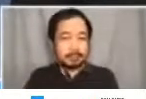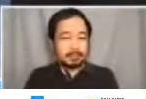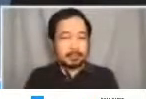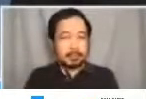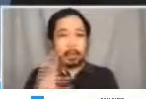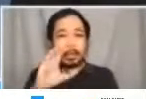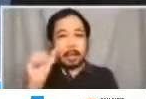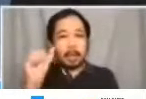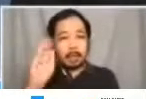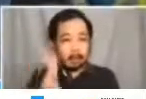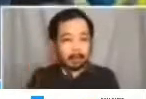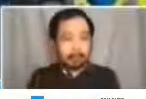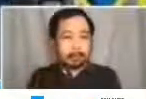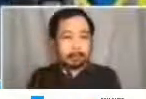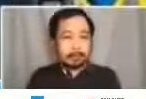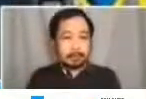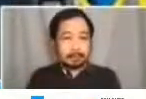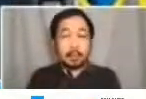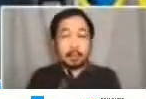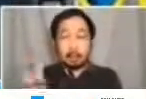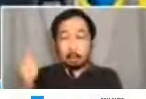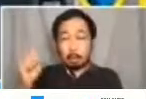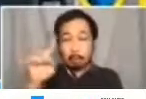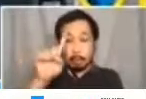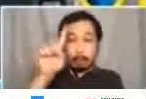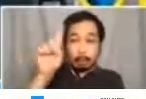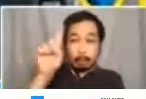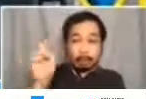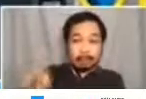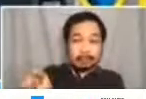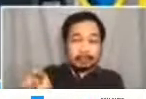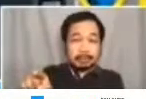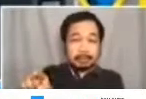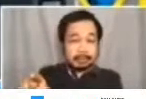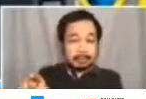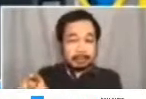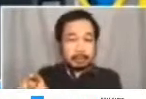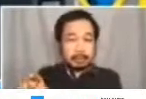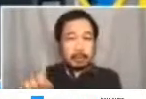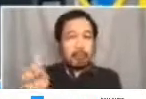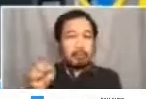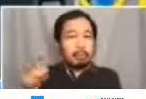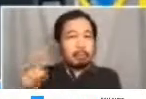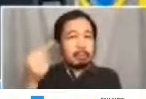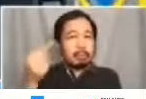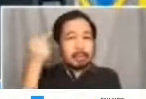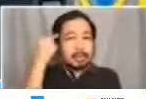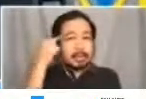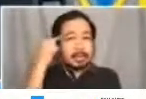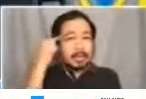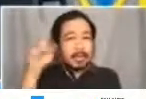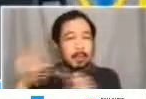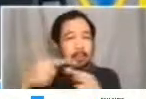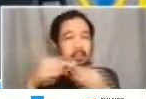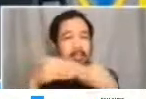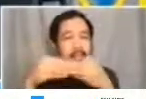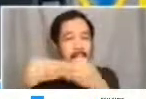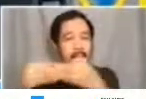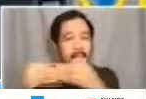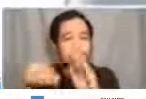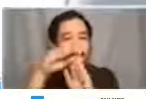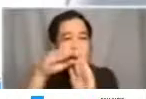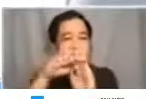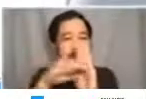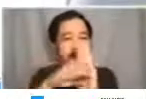na makapag-umpisa tayo, na humihingi lang po tayo ng approvals. We are coordinating with the LGUs and with the